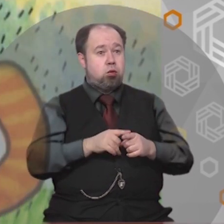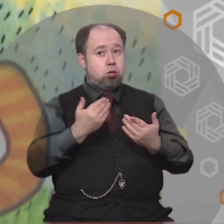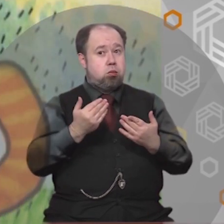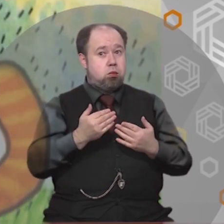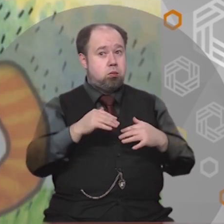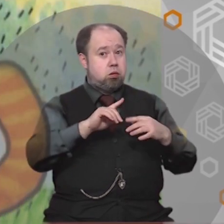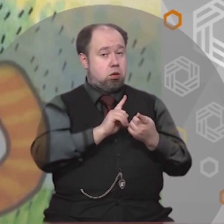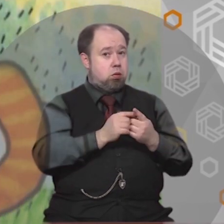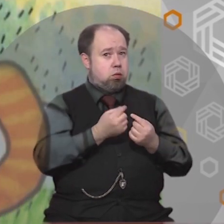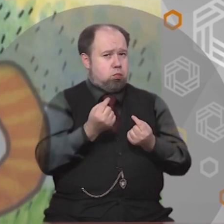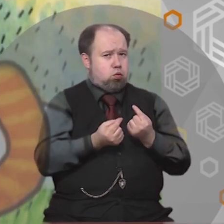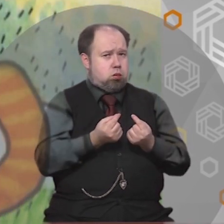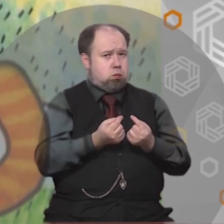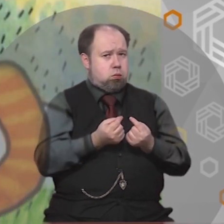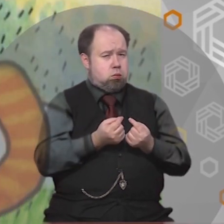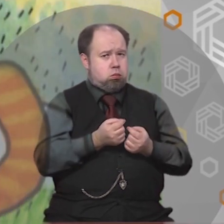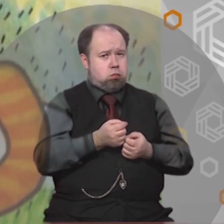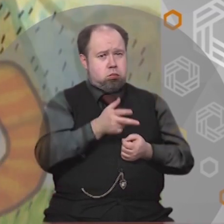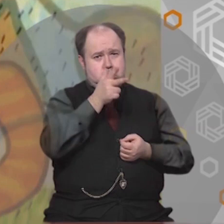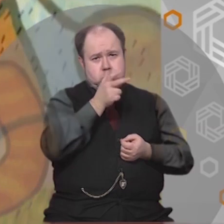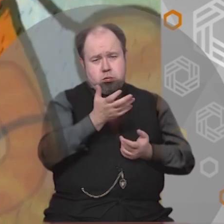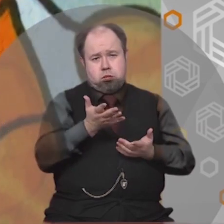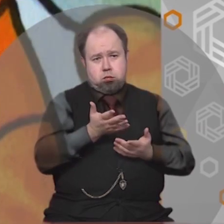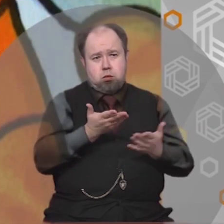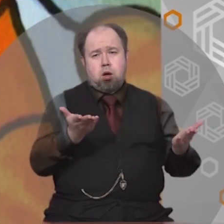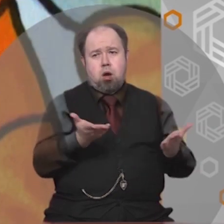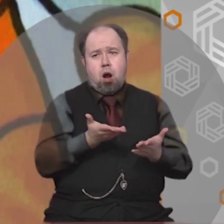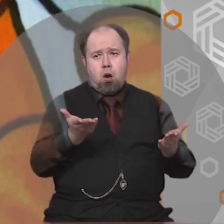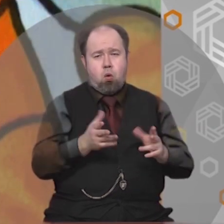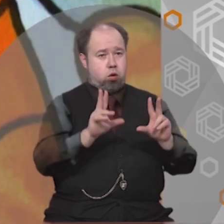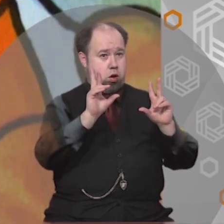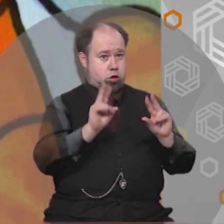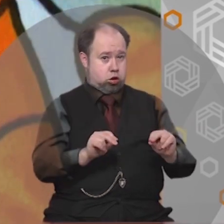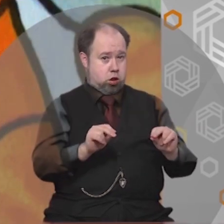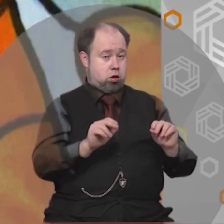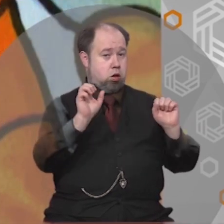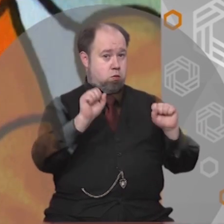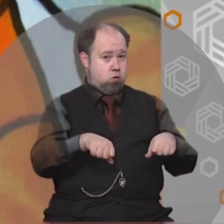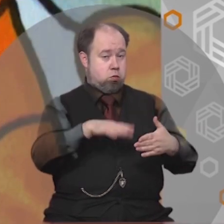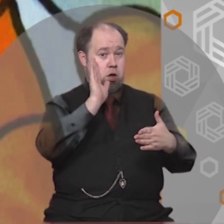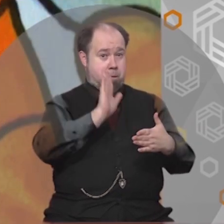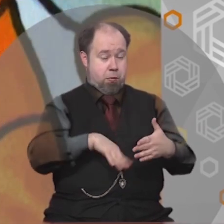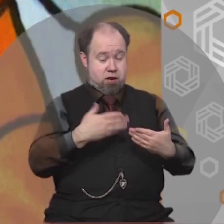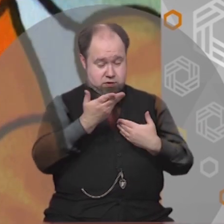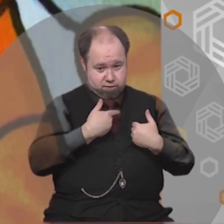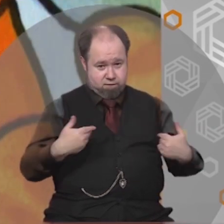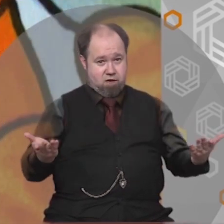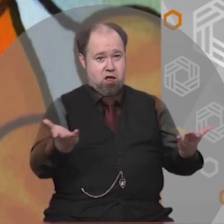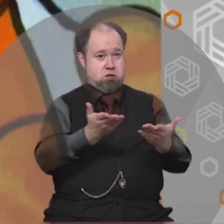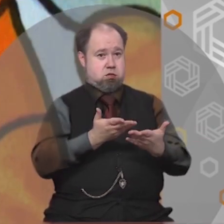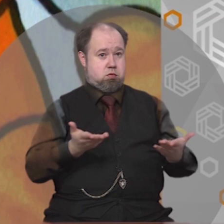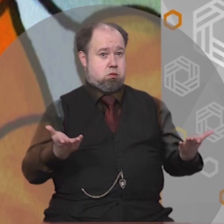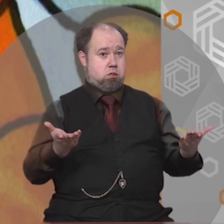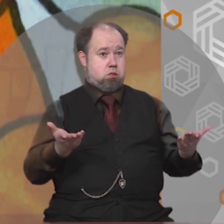друзьям стало немного досадно. «Какое такое счастье может быть без нас.